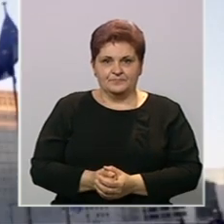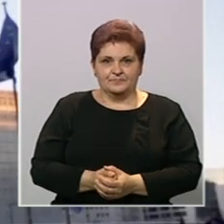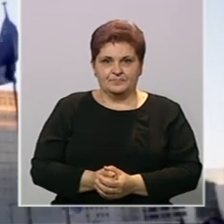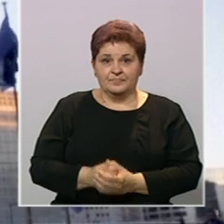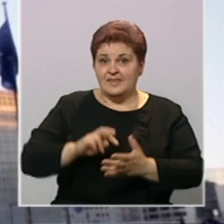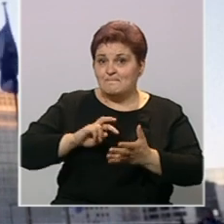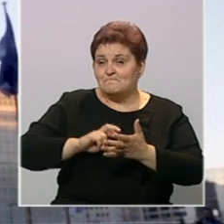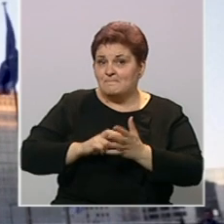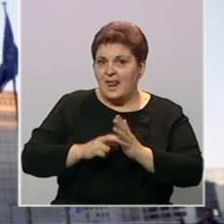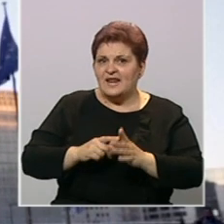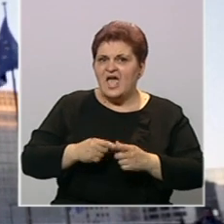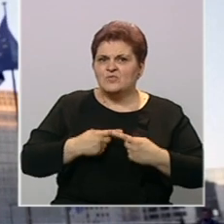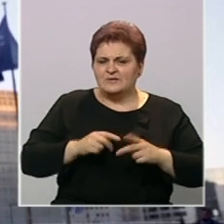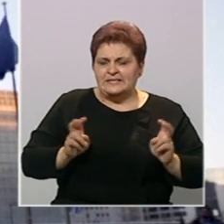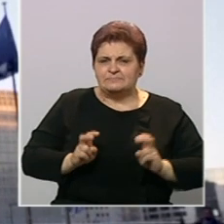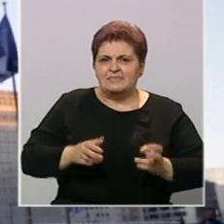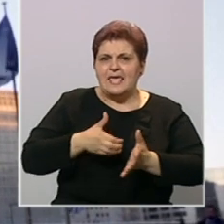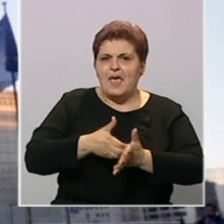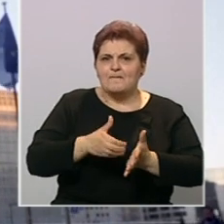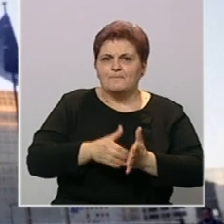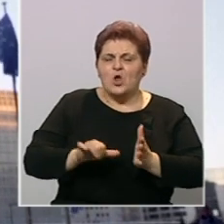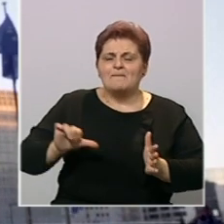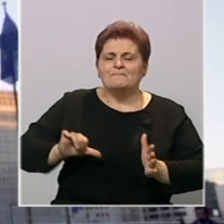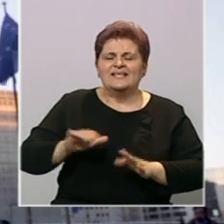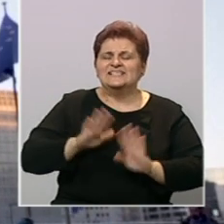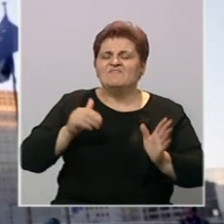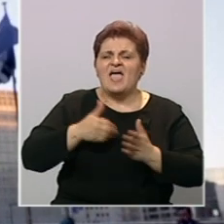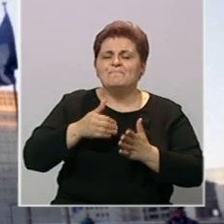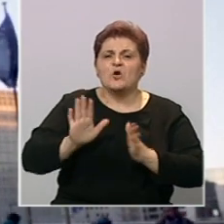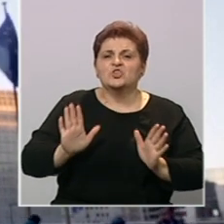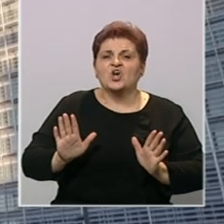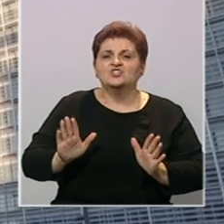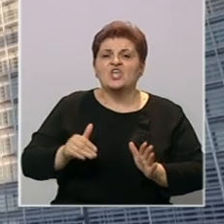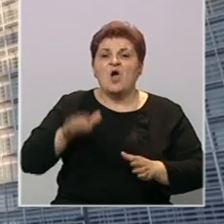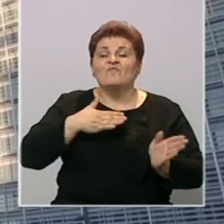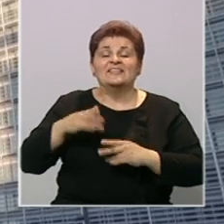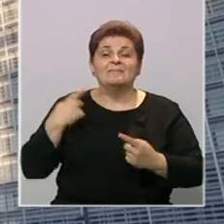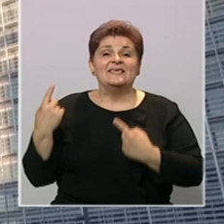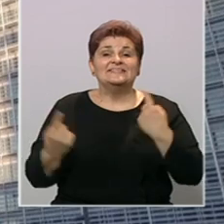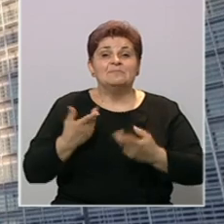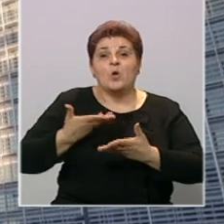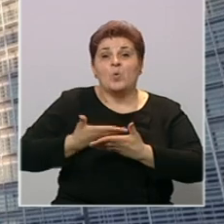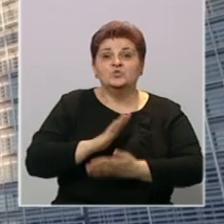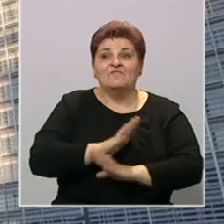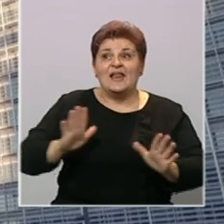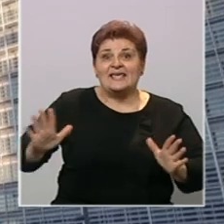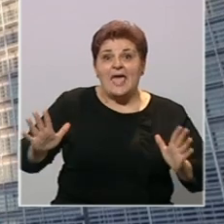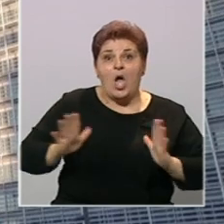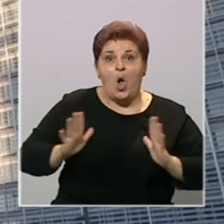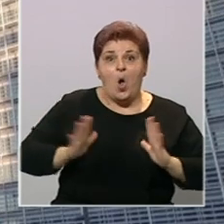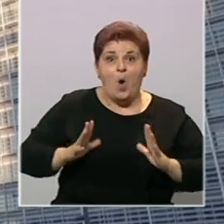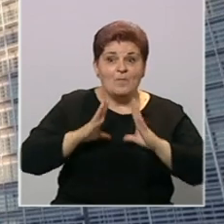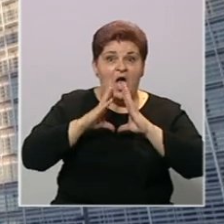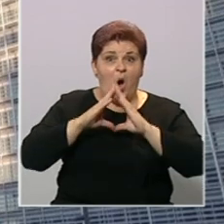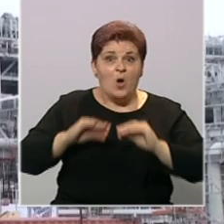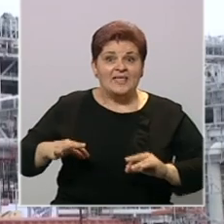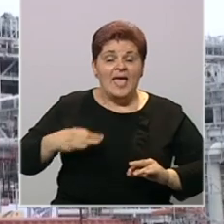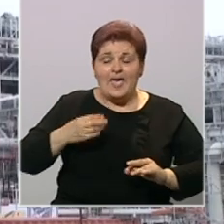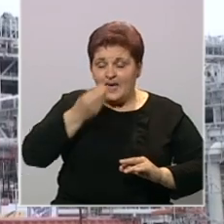Plan predviđa dobrovoljno smanjenje potrošnje gasa za sve potrošače, dok bi u vanrednoj situaciji u slučaju velike opasnosti od nestašice